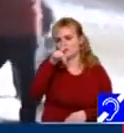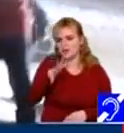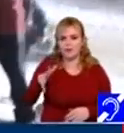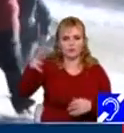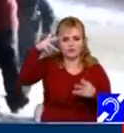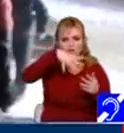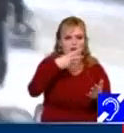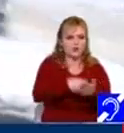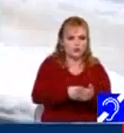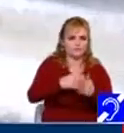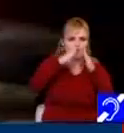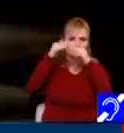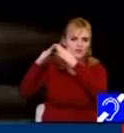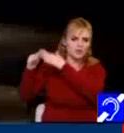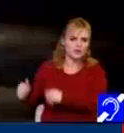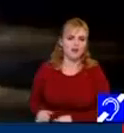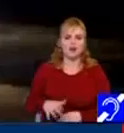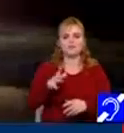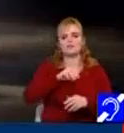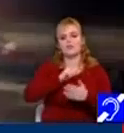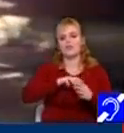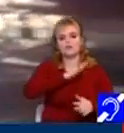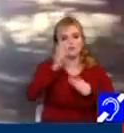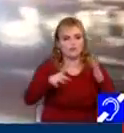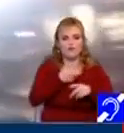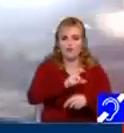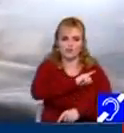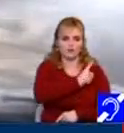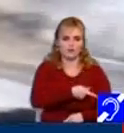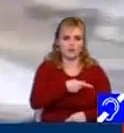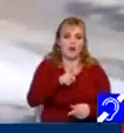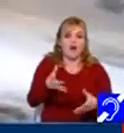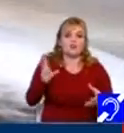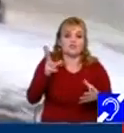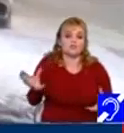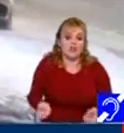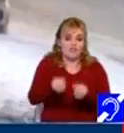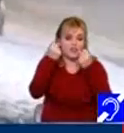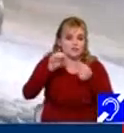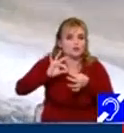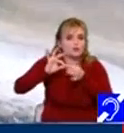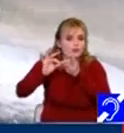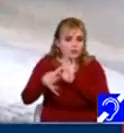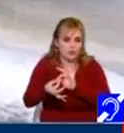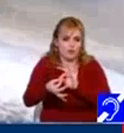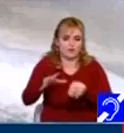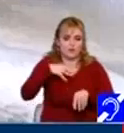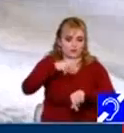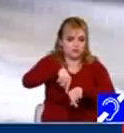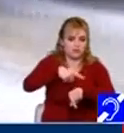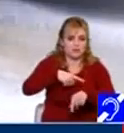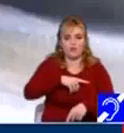de la cabană pentru că telecabina a fost oprită din cauza vântului. Operațiunea de coborâre a fost una dificilă și de durată din